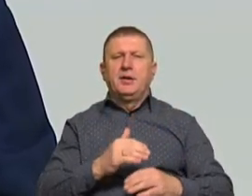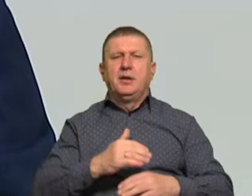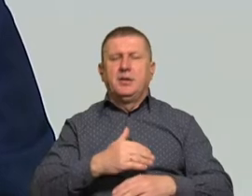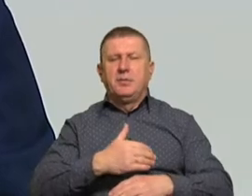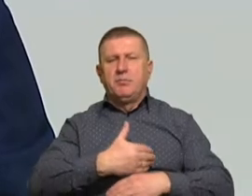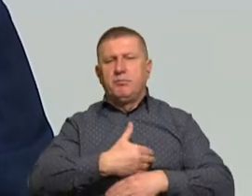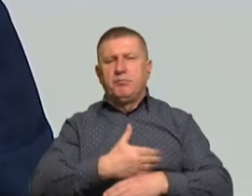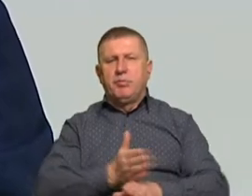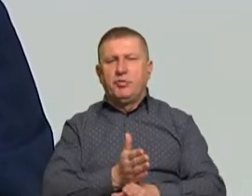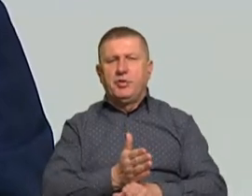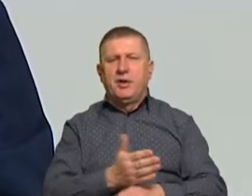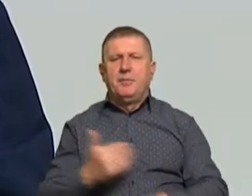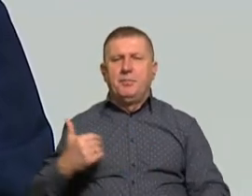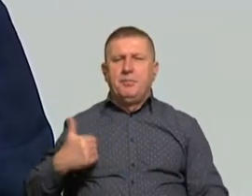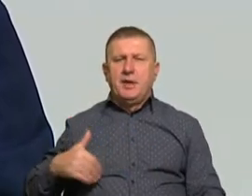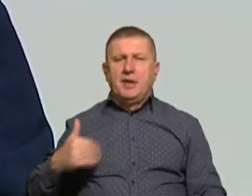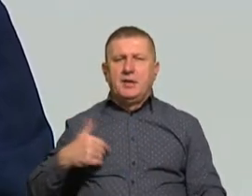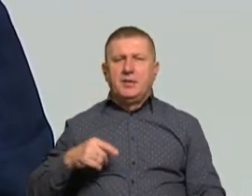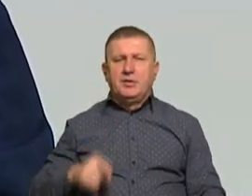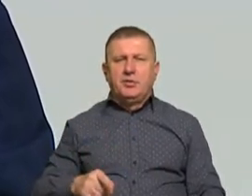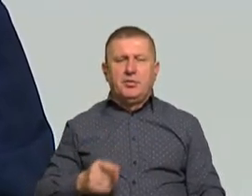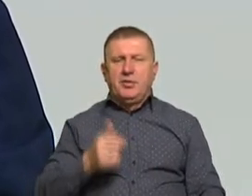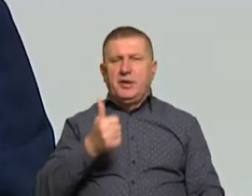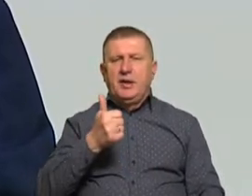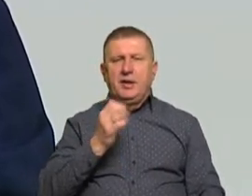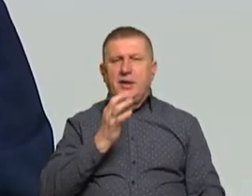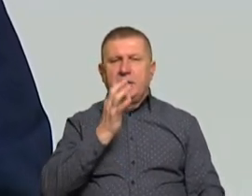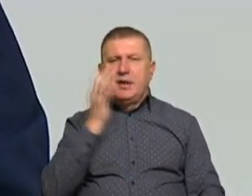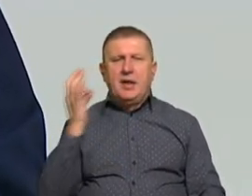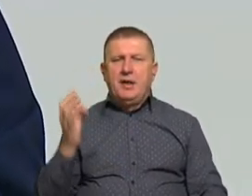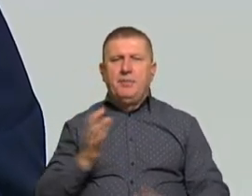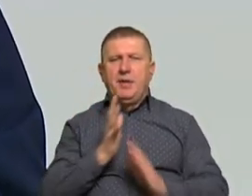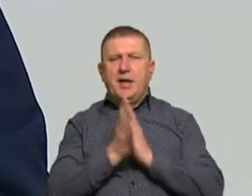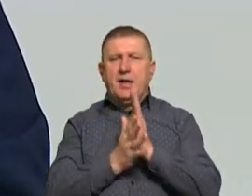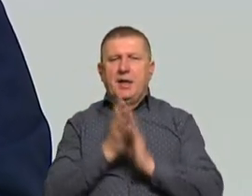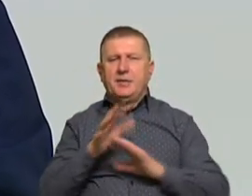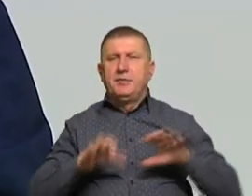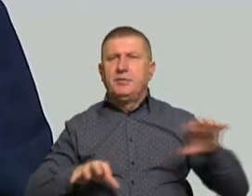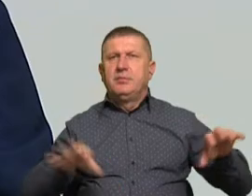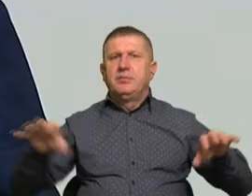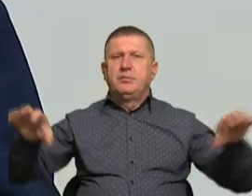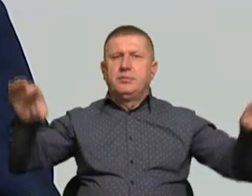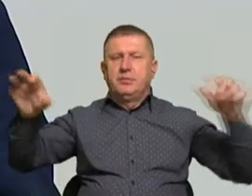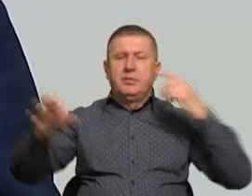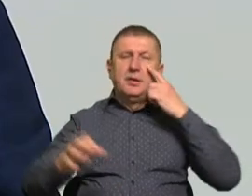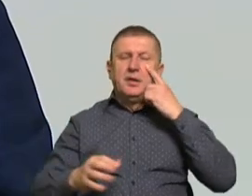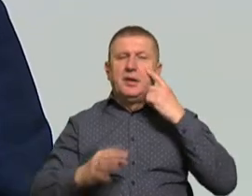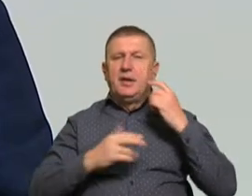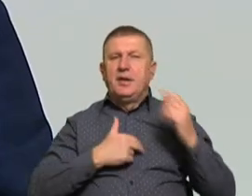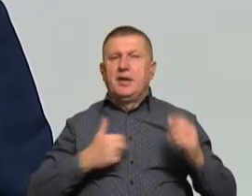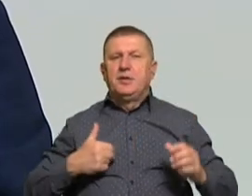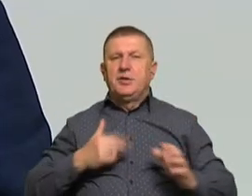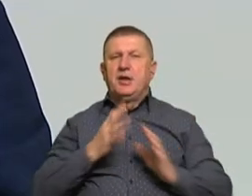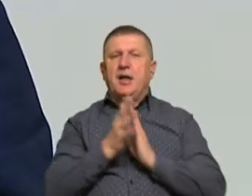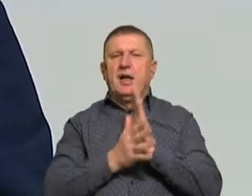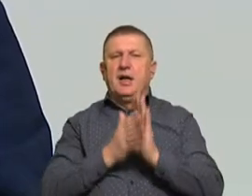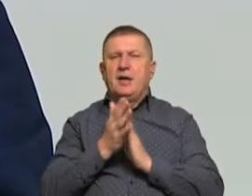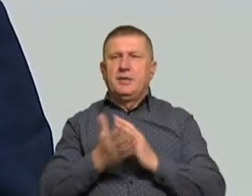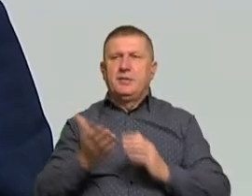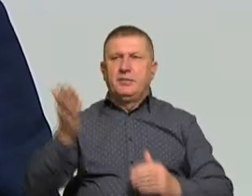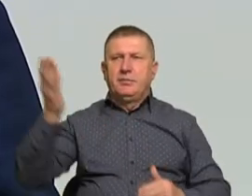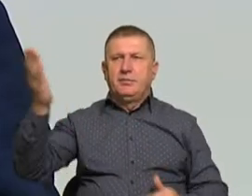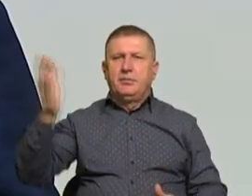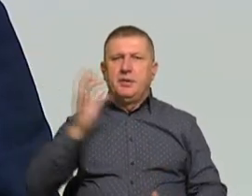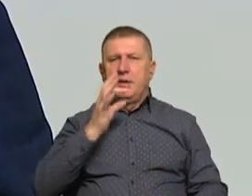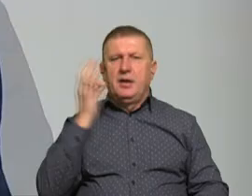chodzi o Bielsko-Białą, jesteśmy jedną z najbardziej zalesionych gmin w Polsce, a nasz las komunalny przez ekologów jest oceniany jako jeden